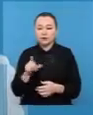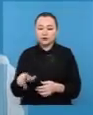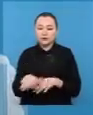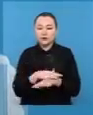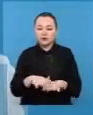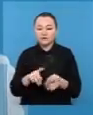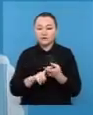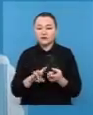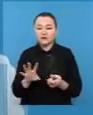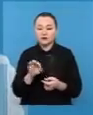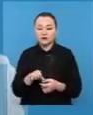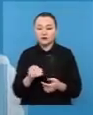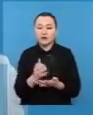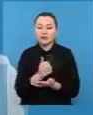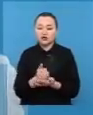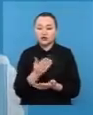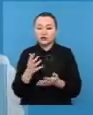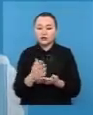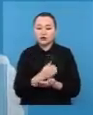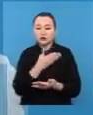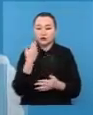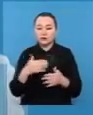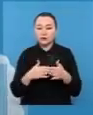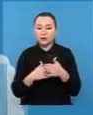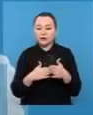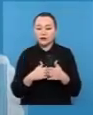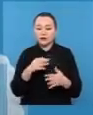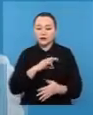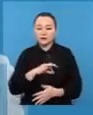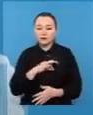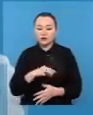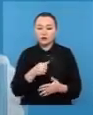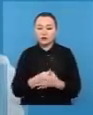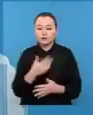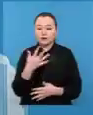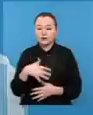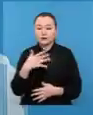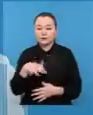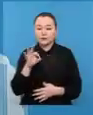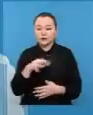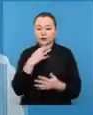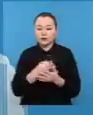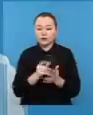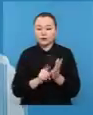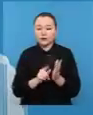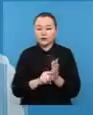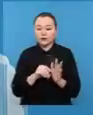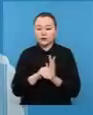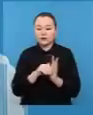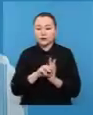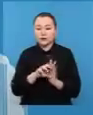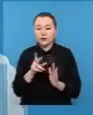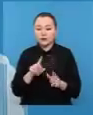вне зависимости от достижения или недостижения порога, использовать до 50% от своих пенсионных накоплений